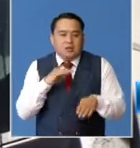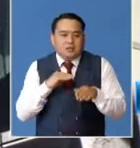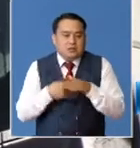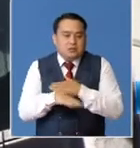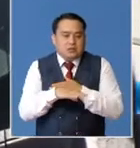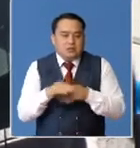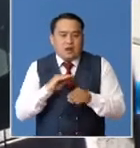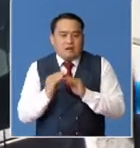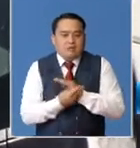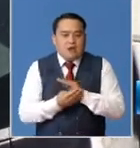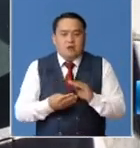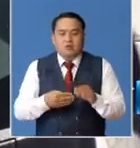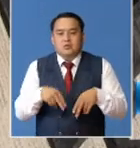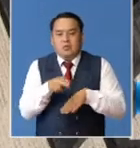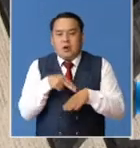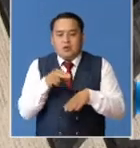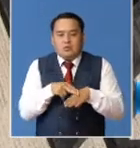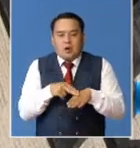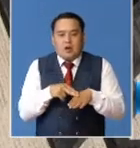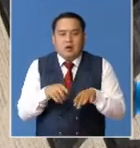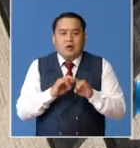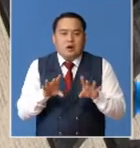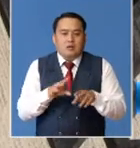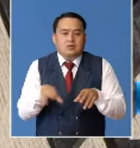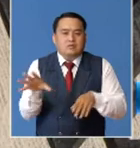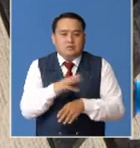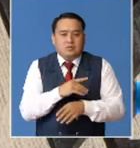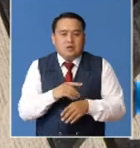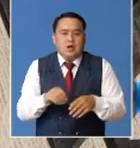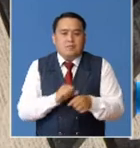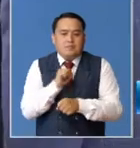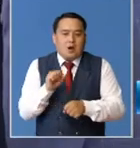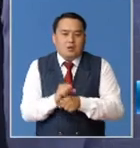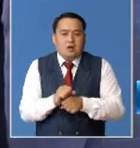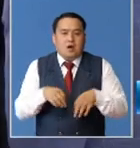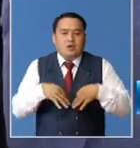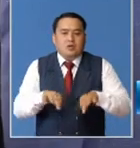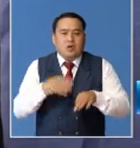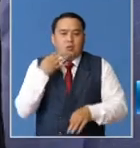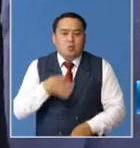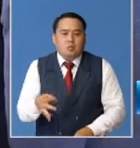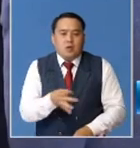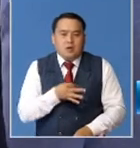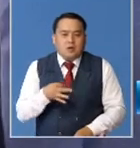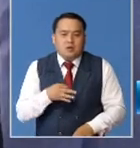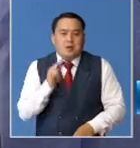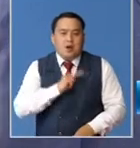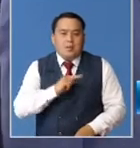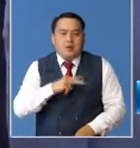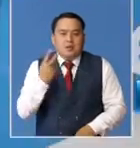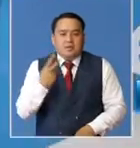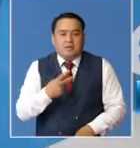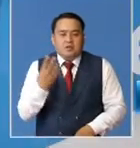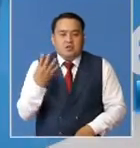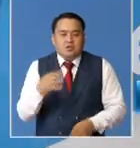от сотрудников соответствующих органов. Но как бы то ни было, все посты транспортного контроля Алматинской области работают